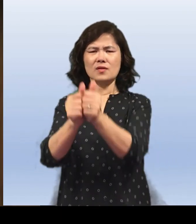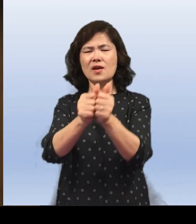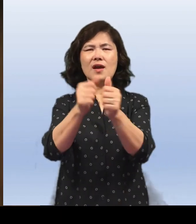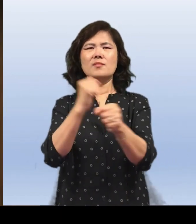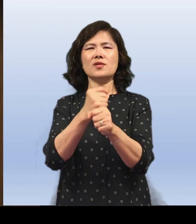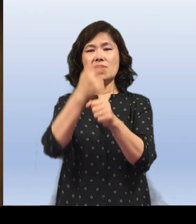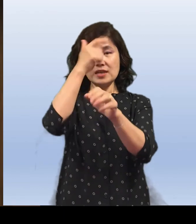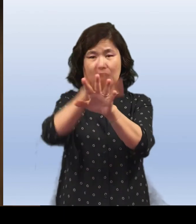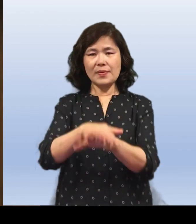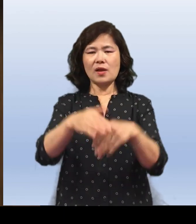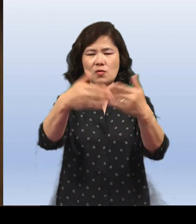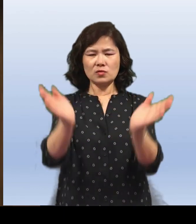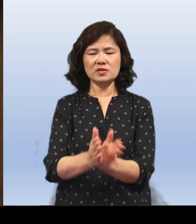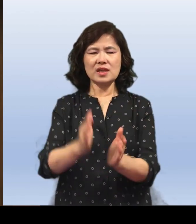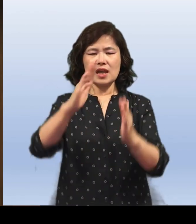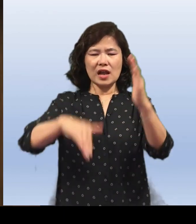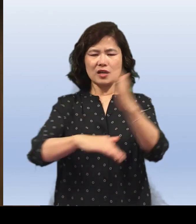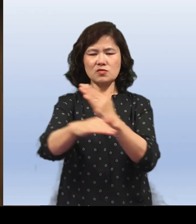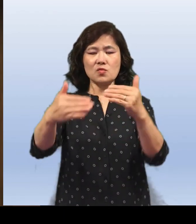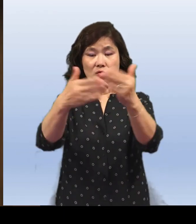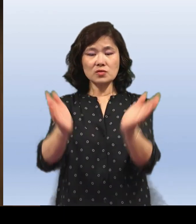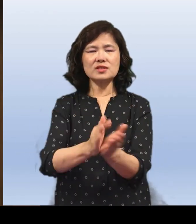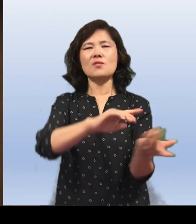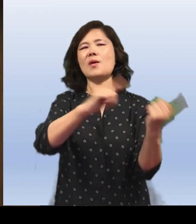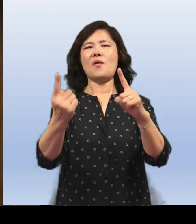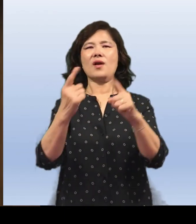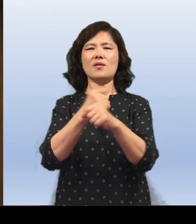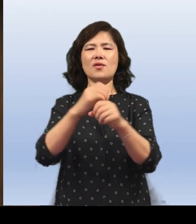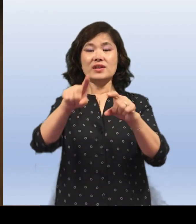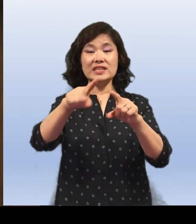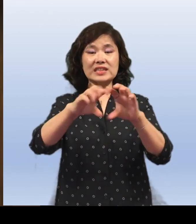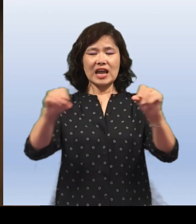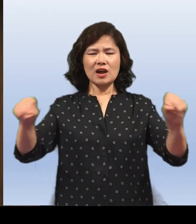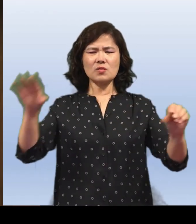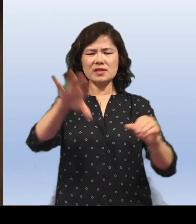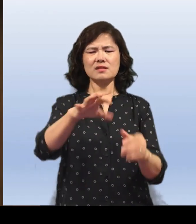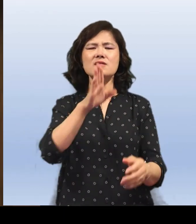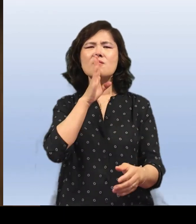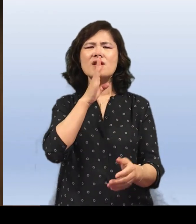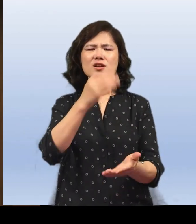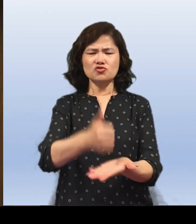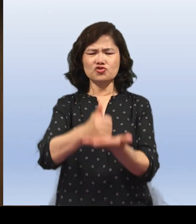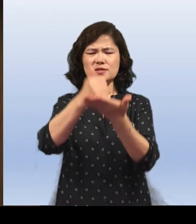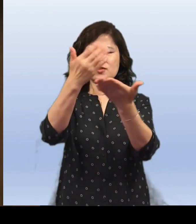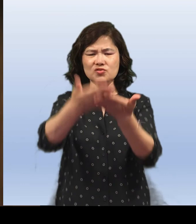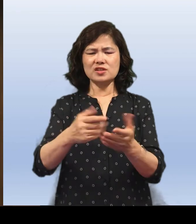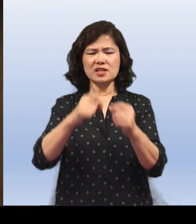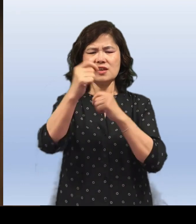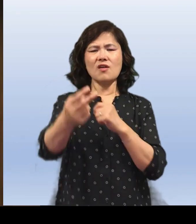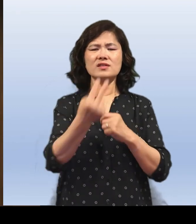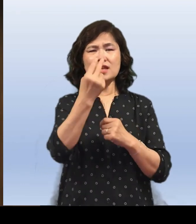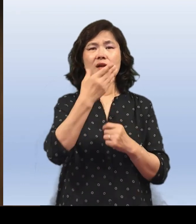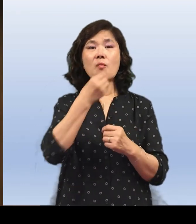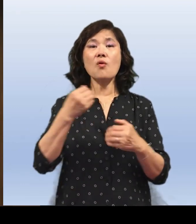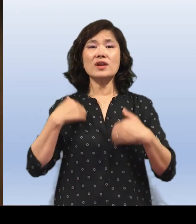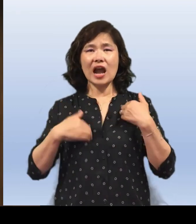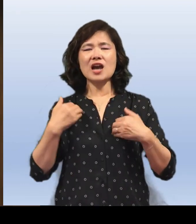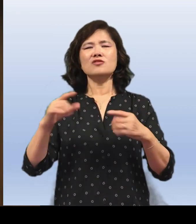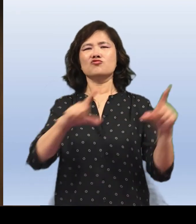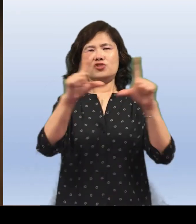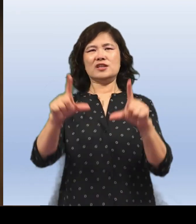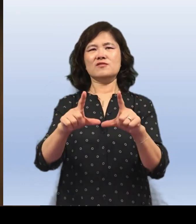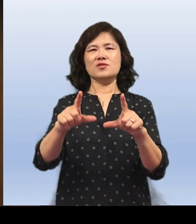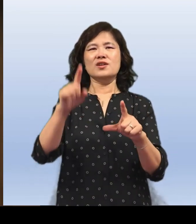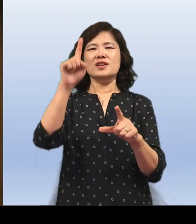공동체와 가족 공동체를 회복하고 이 땅에서 정말 주님이 주시는 영생의 복락을 누릴 뿐만 아니라 이